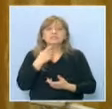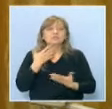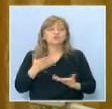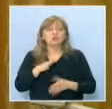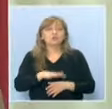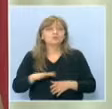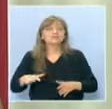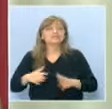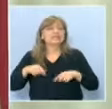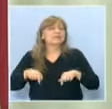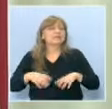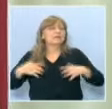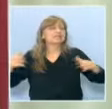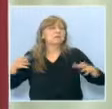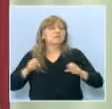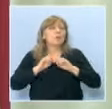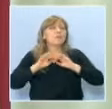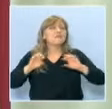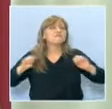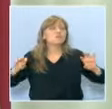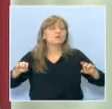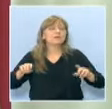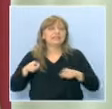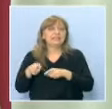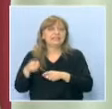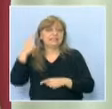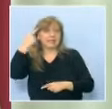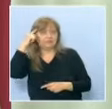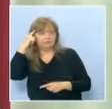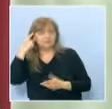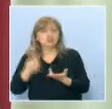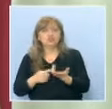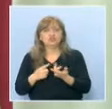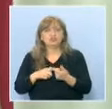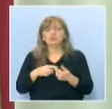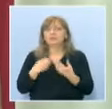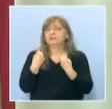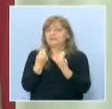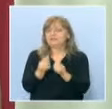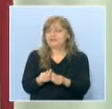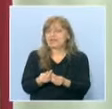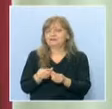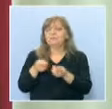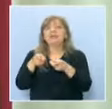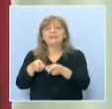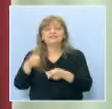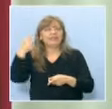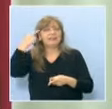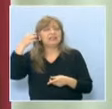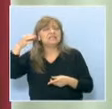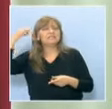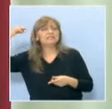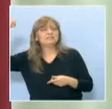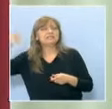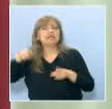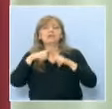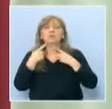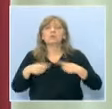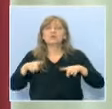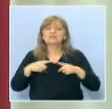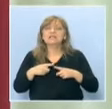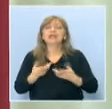съвсем информирани и най-вече и те да мислят. Често пъти им даваме те да измислят музика, да